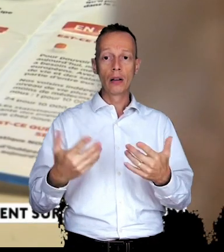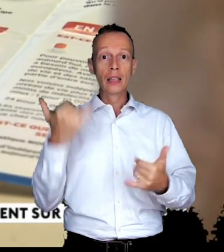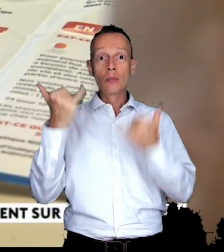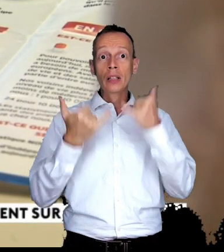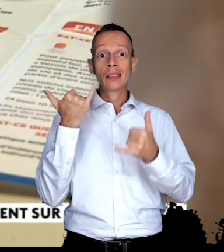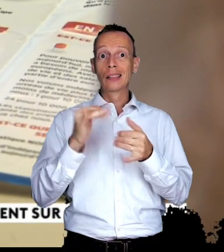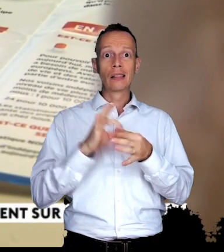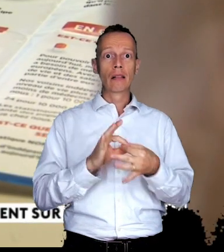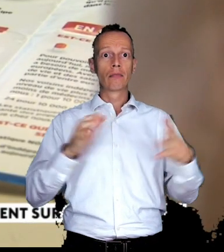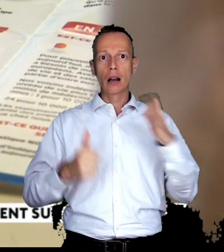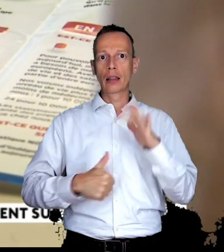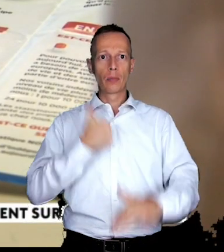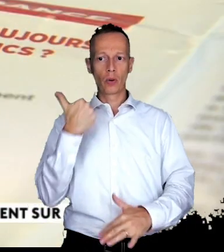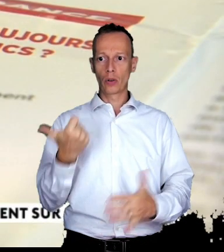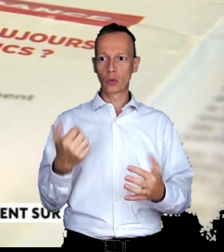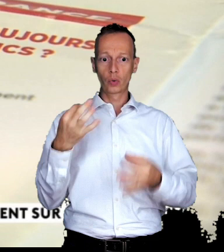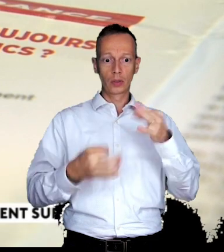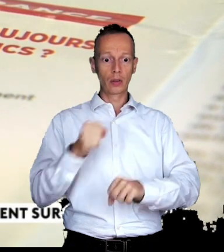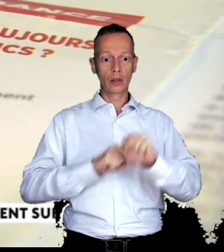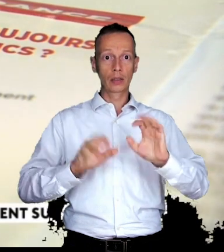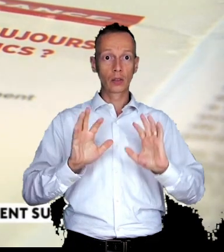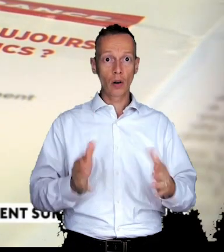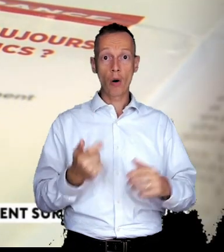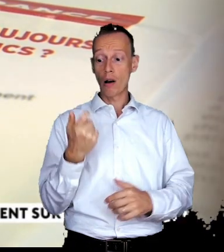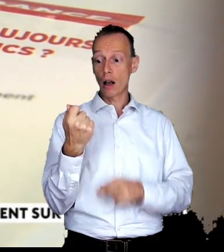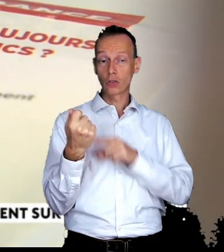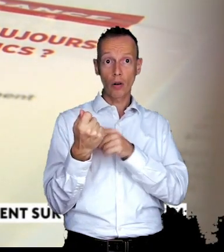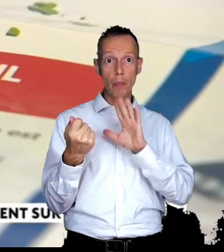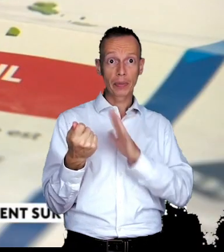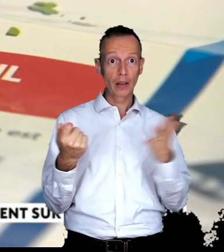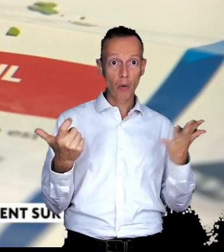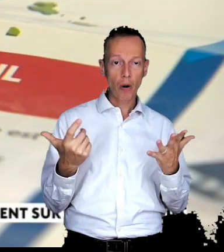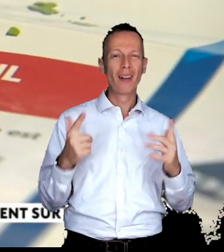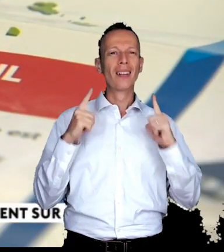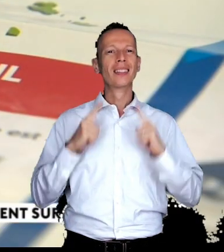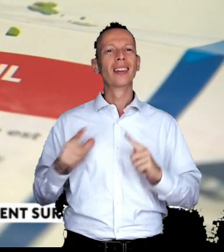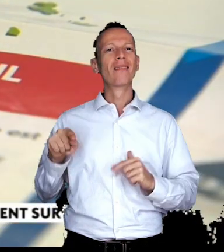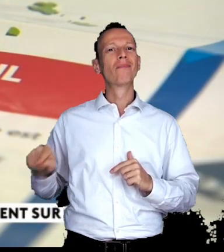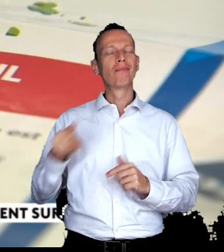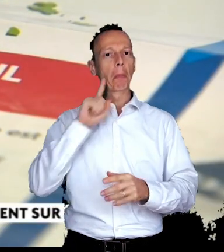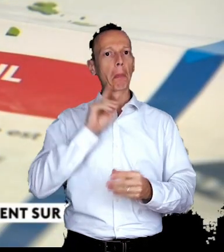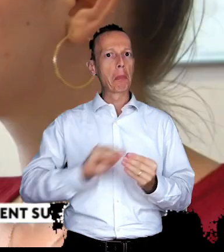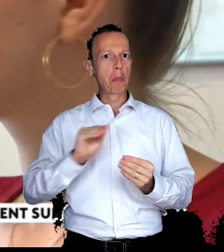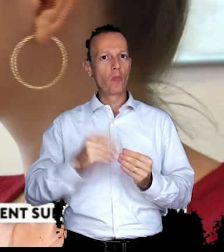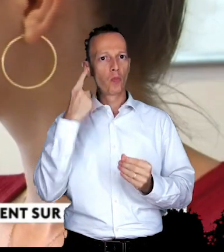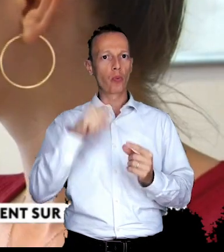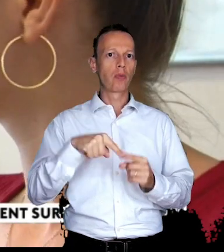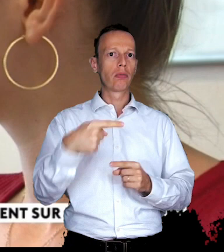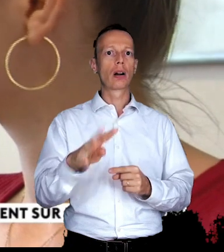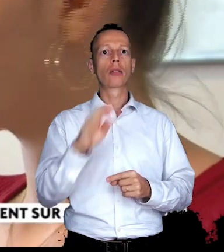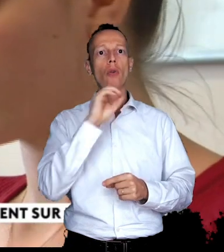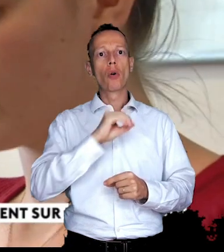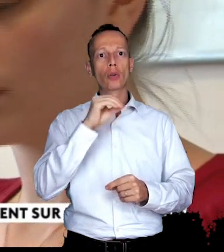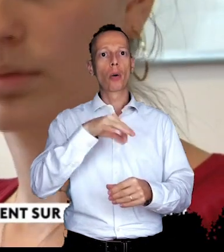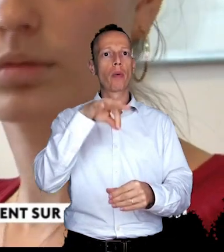Nouméa décortiquent les enjeux pour l'avenir de la Nouvelle-Calédonie. Comment la justice sera-t-elle organisée en cas d'indépendance? Quelle monnaie